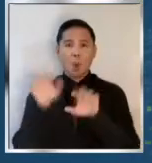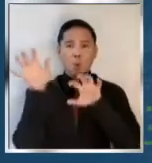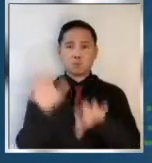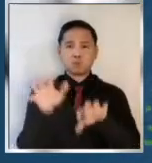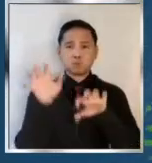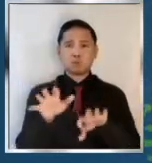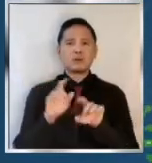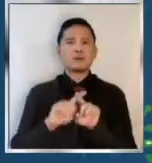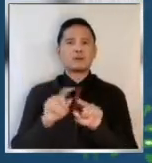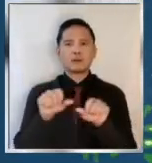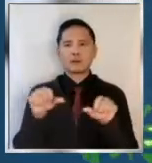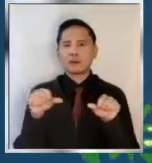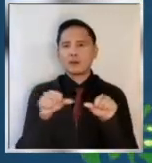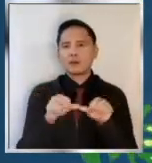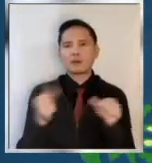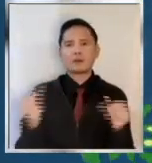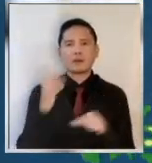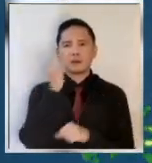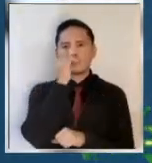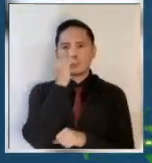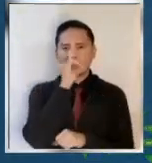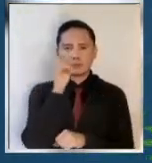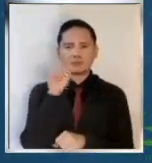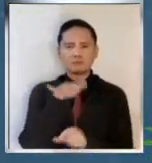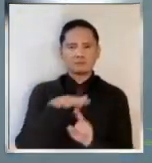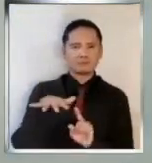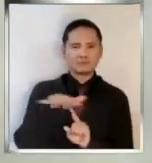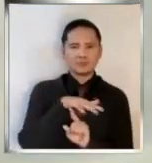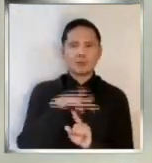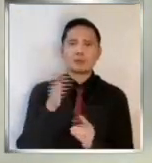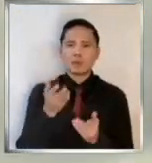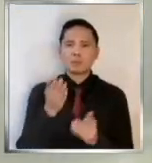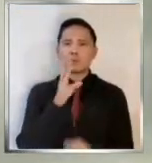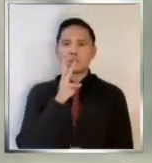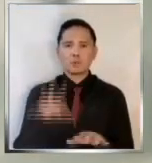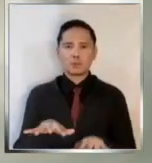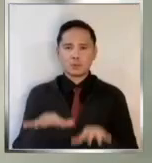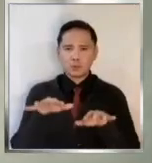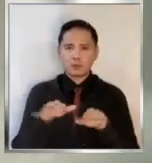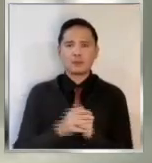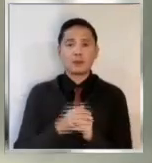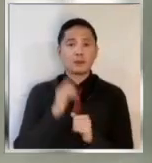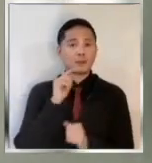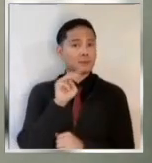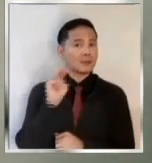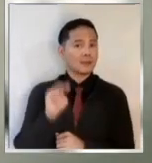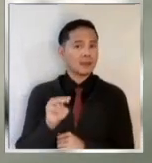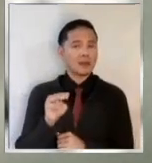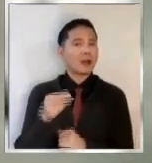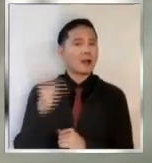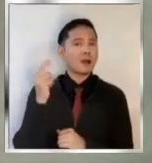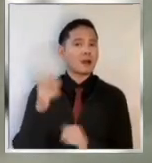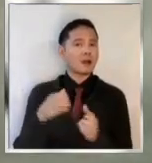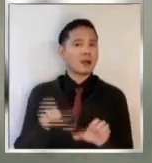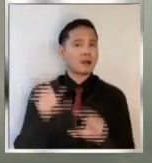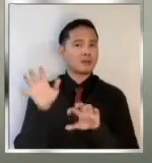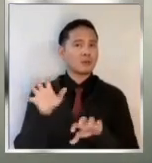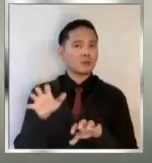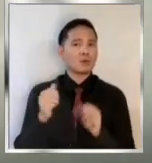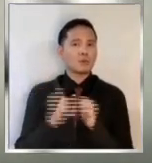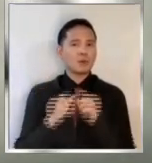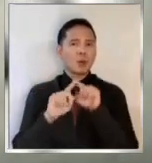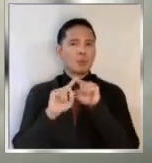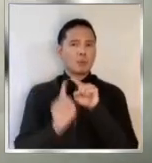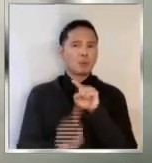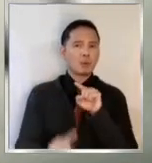ng Ilocos Region na pwedeng magdulot ng mga pagbaha. Sa mga taga Metro Manila, mataas ang tsansa ng ulan na may kudlog at kidlat tuwing